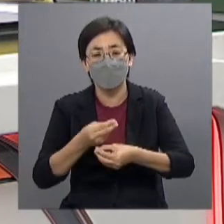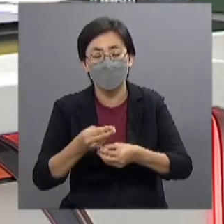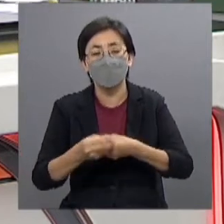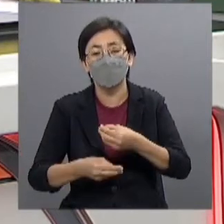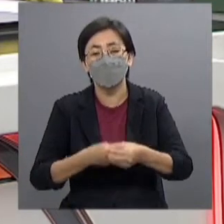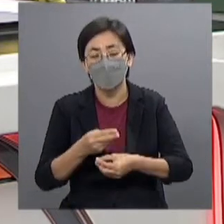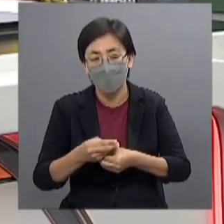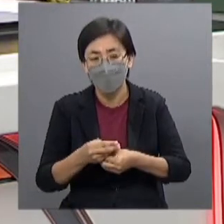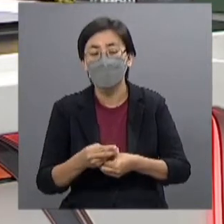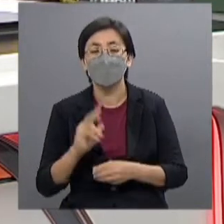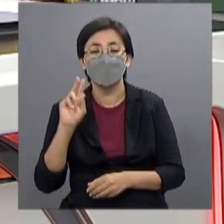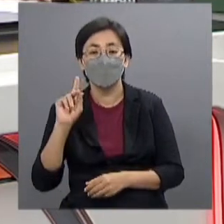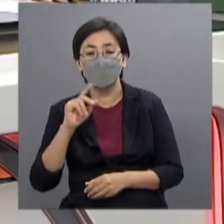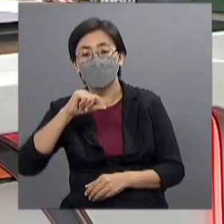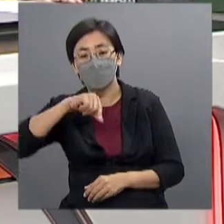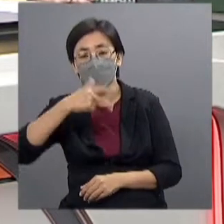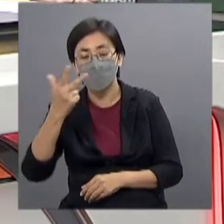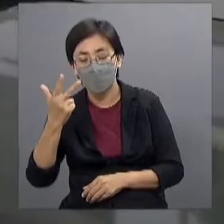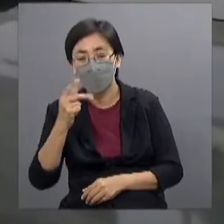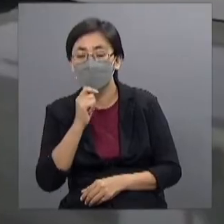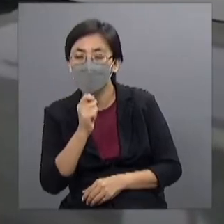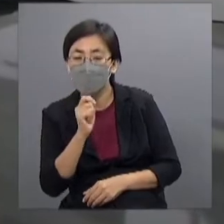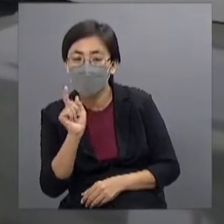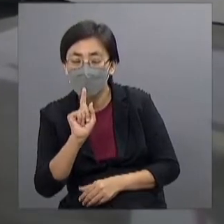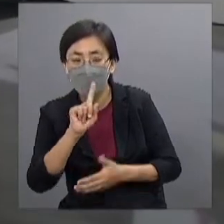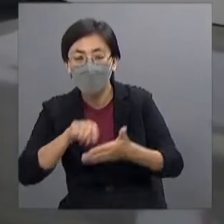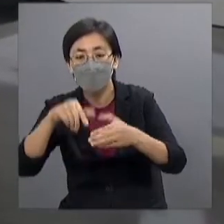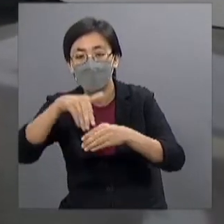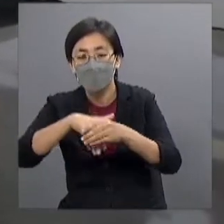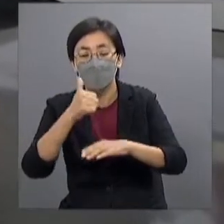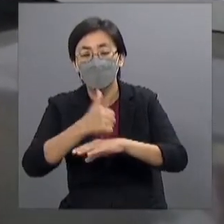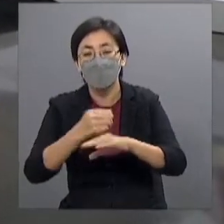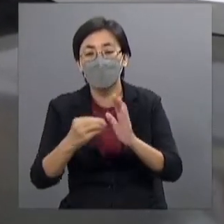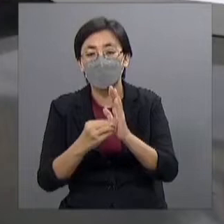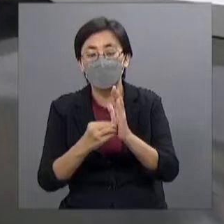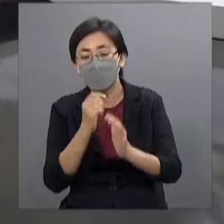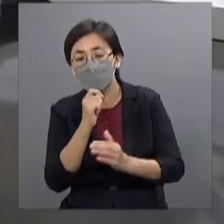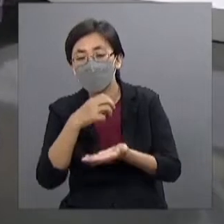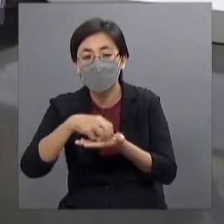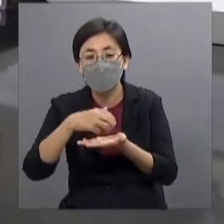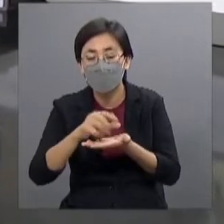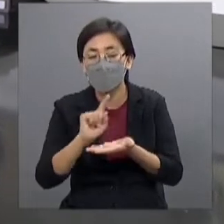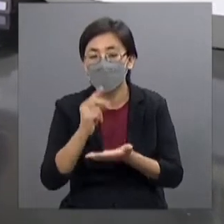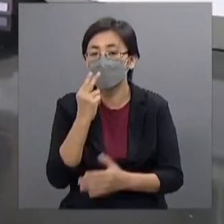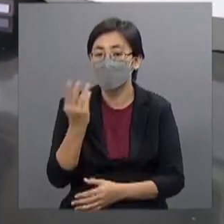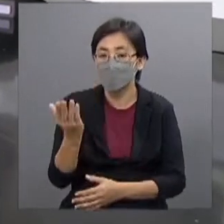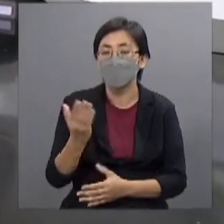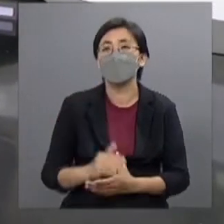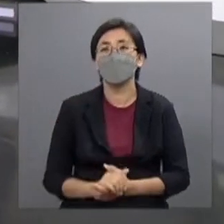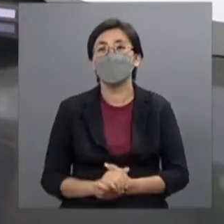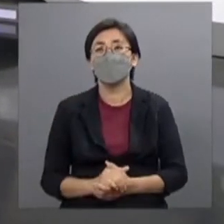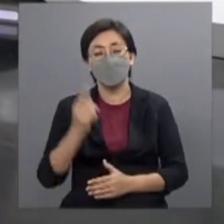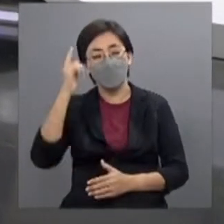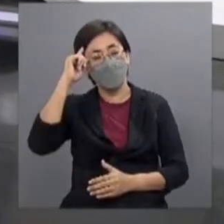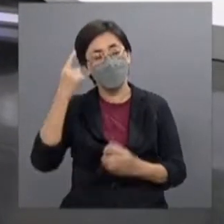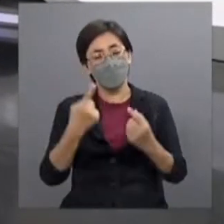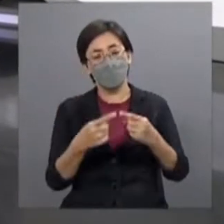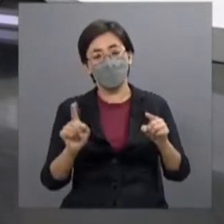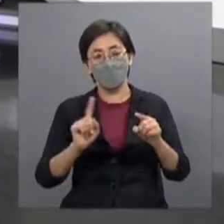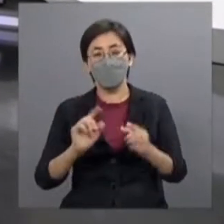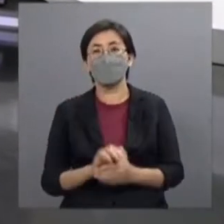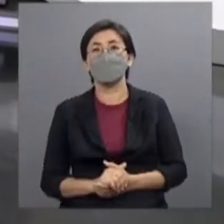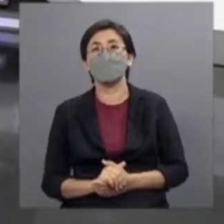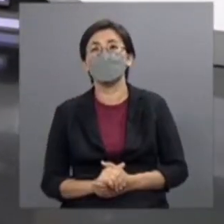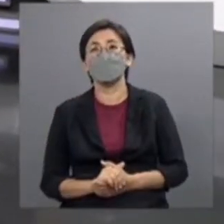ไปเกาะติดเรื่องนี้จากการเลือกตั้งผู้ว่ากทม.คุณภัทรพรคะเรื่องนี้เขามองต่างกันยังไงบ้างระหว่างคน คุณจิรชาตาคุณพ